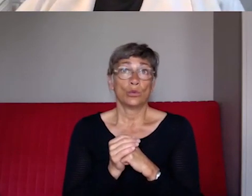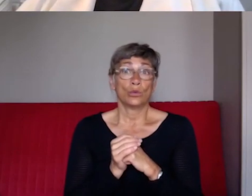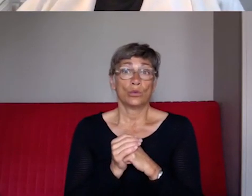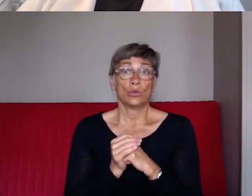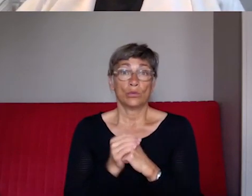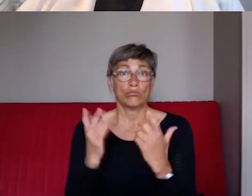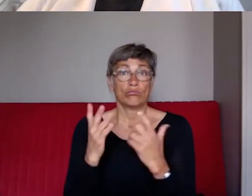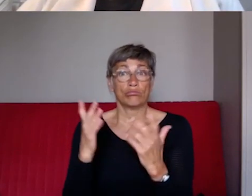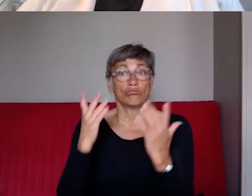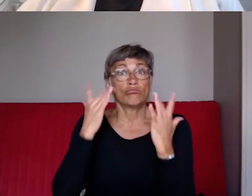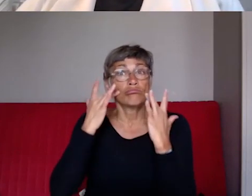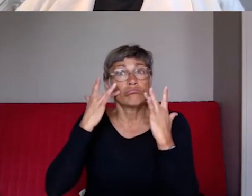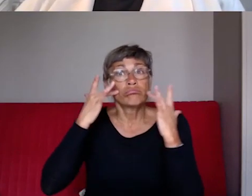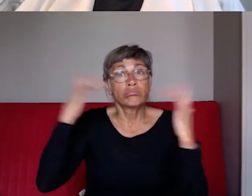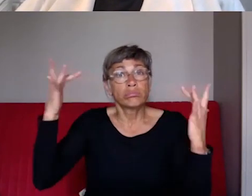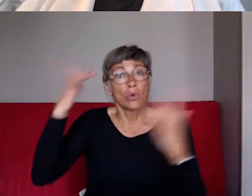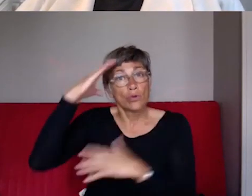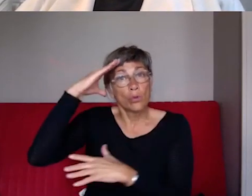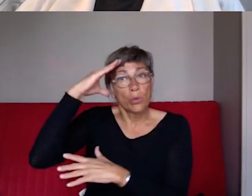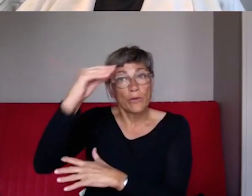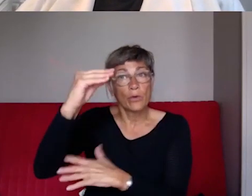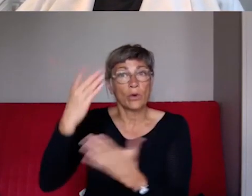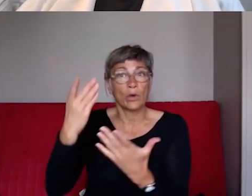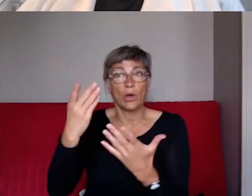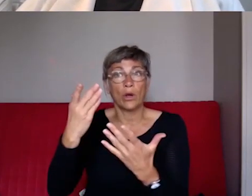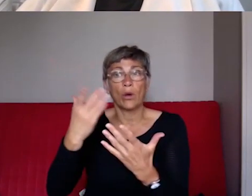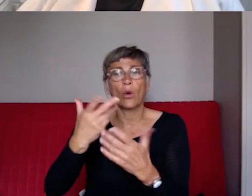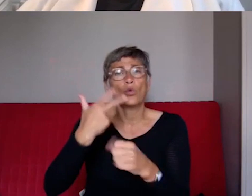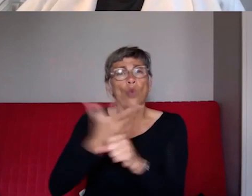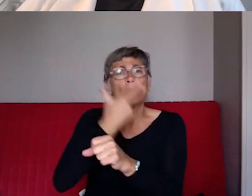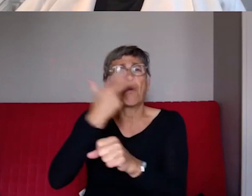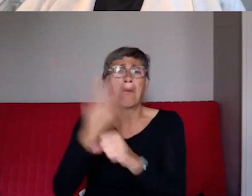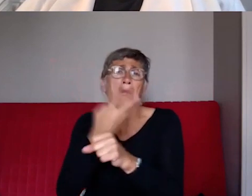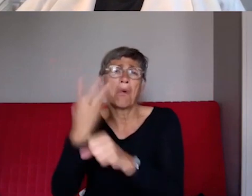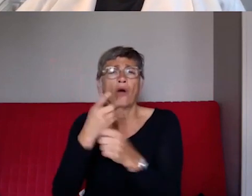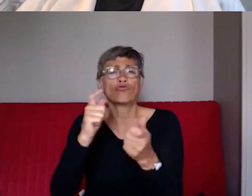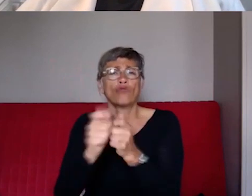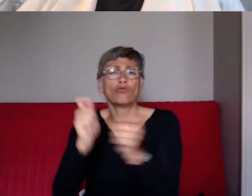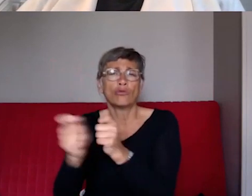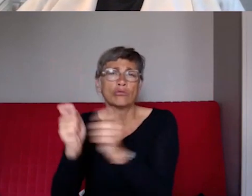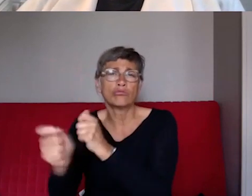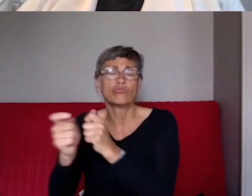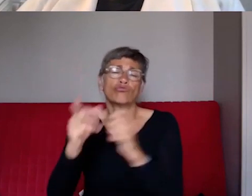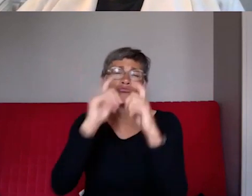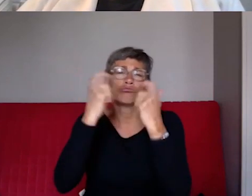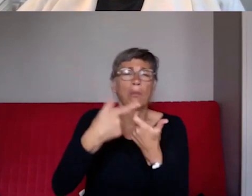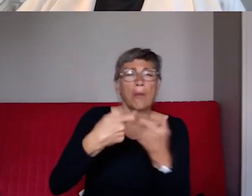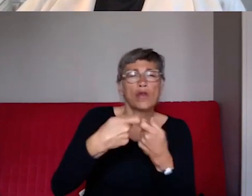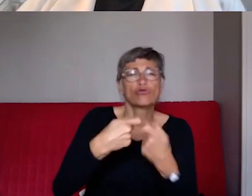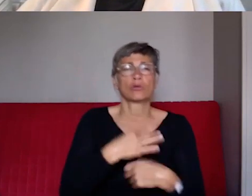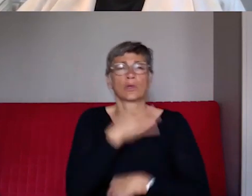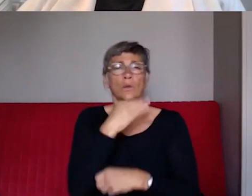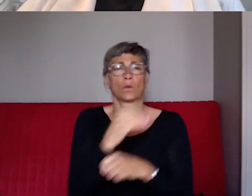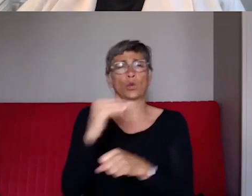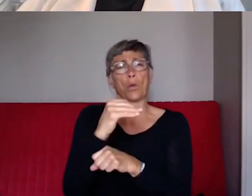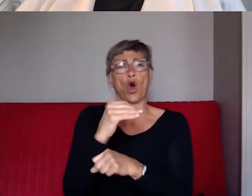une expérience professionnelle. Où tous les 3-4 ans, il changeait de poste. Il était en général manager, cadre supérieur, et ça se